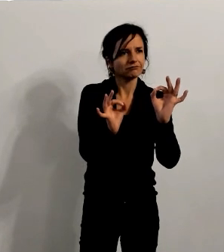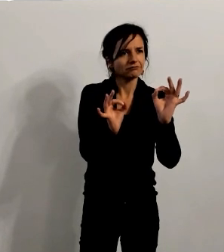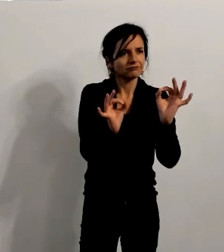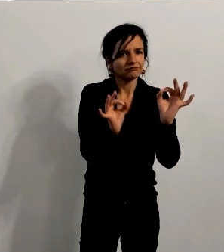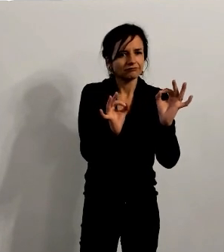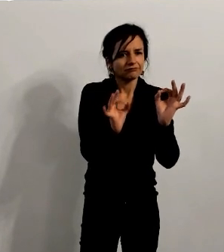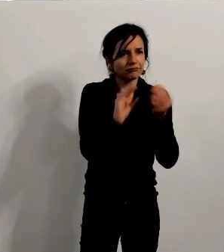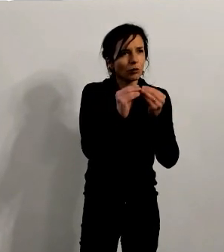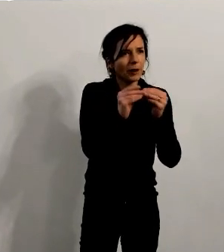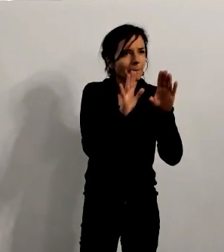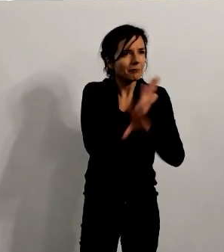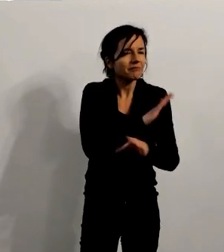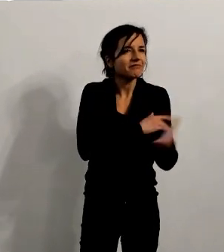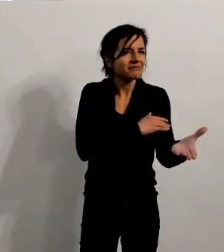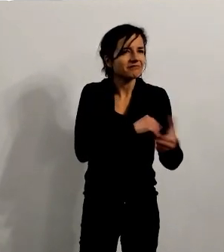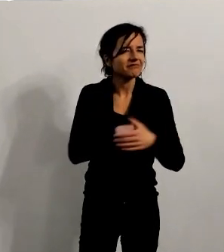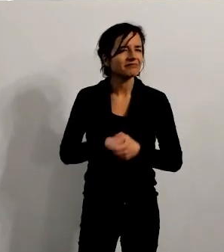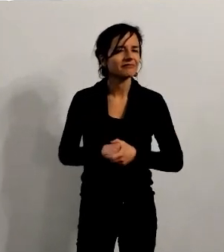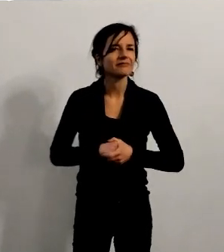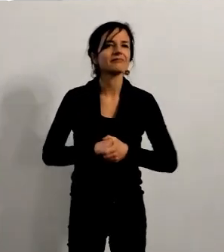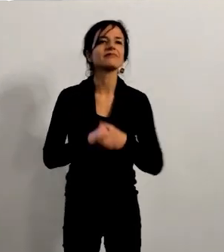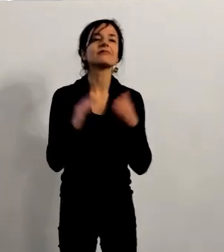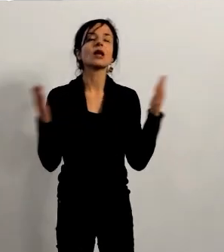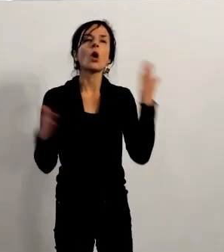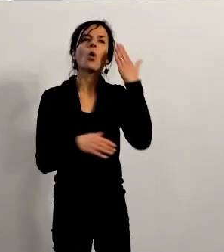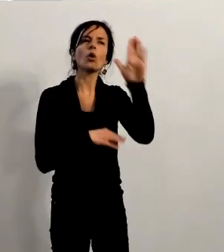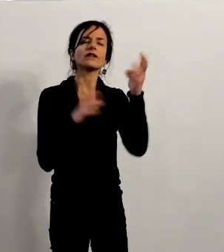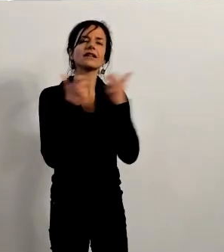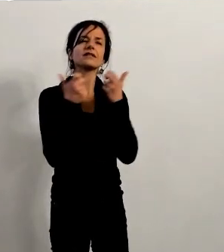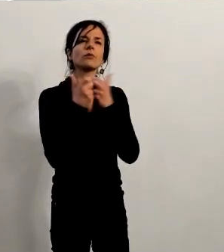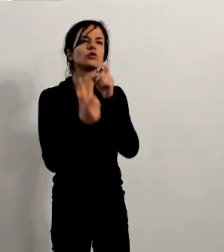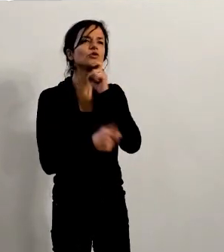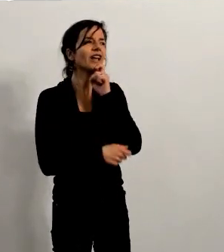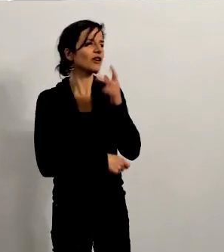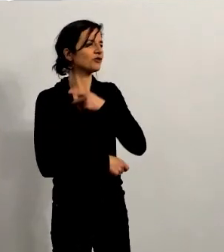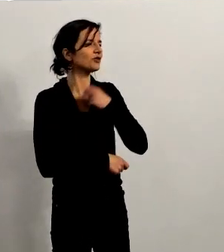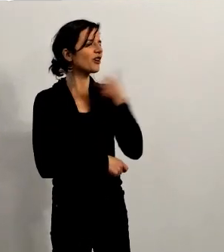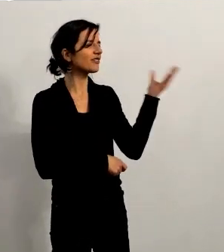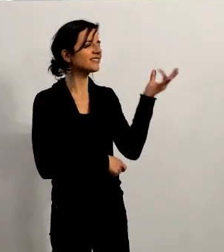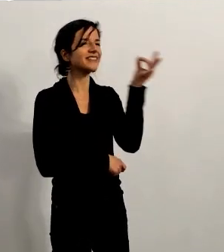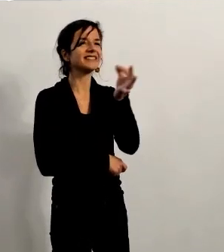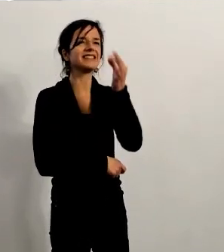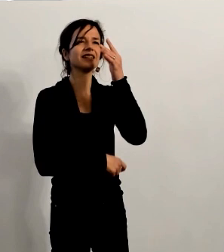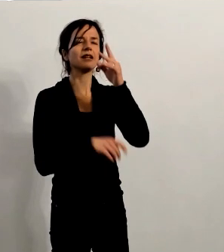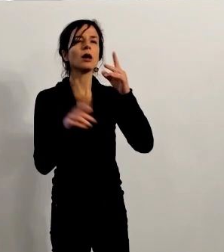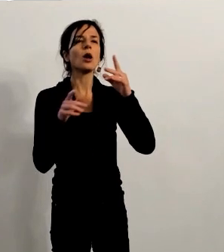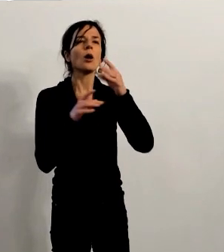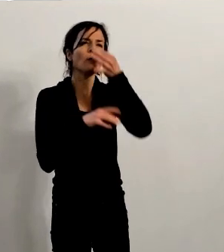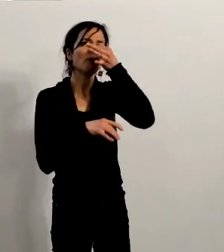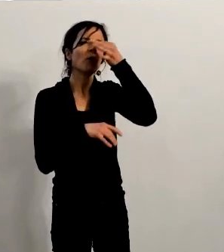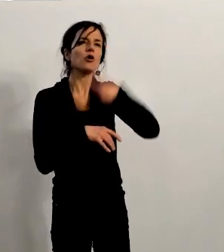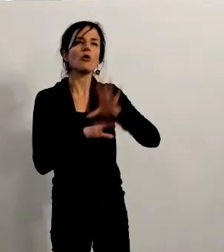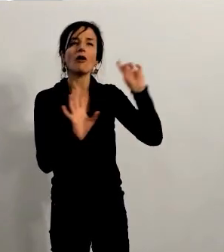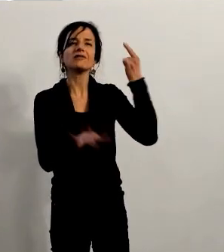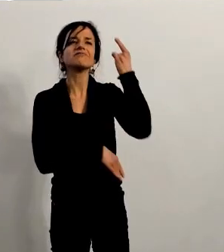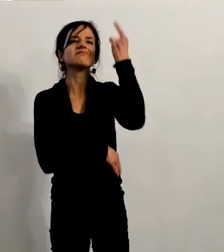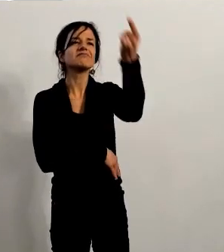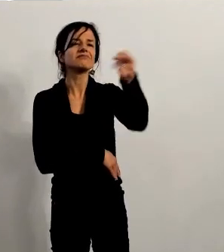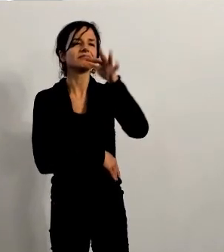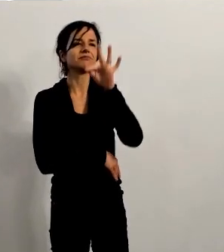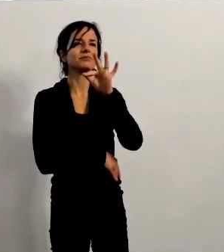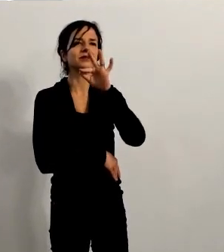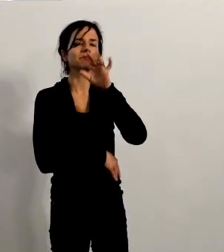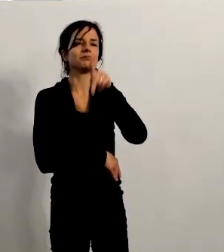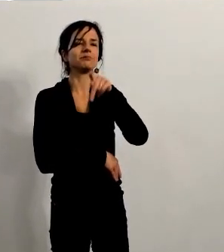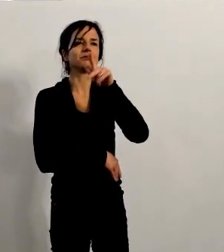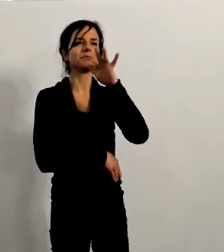Autre exemple, le docteur Vaudin vous a parlé des polluants éternels, des PFAS. Eh bien là, c'est une étude au Royaume-Uni qui